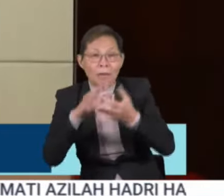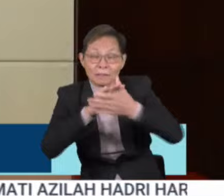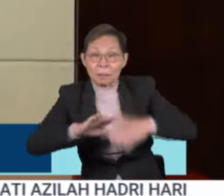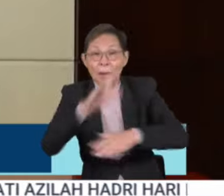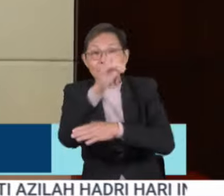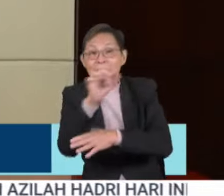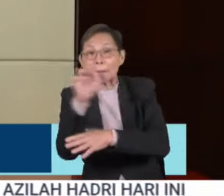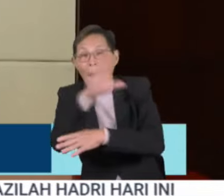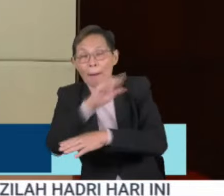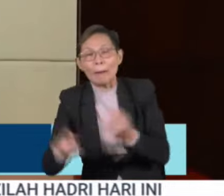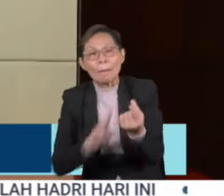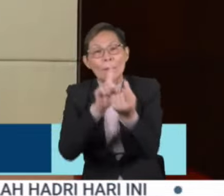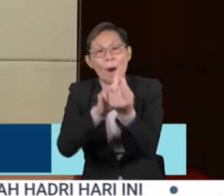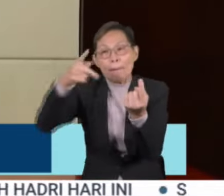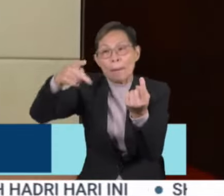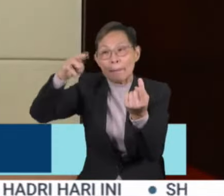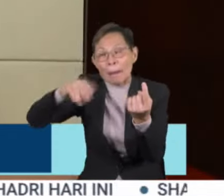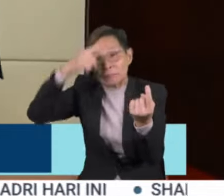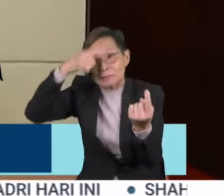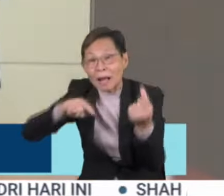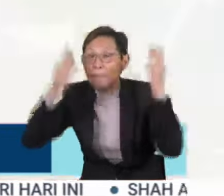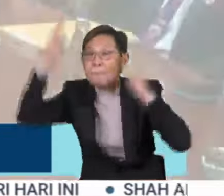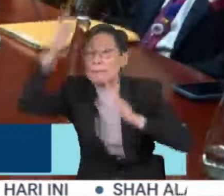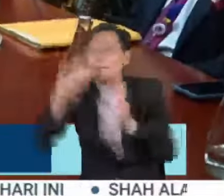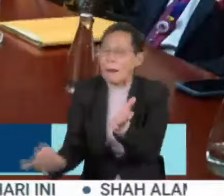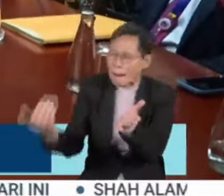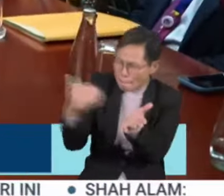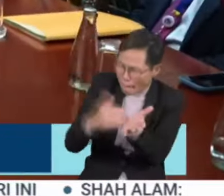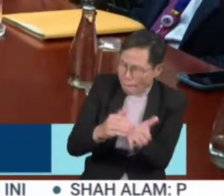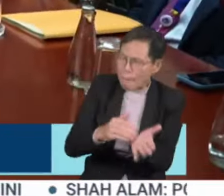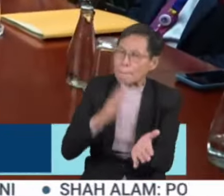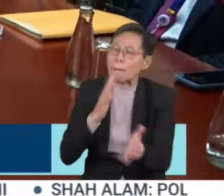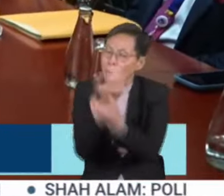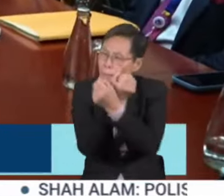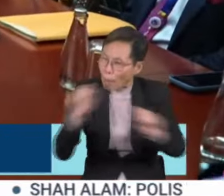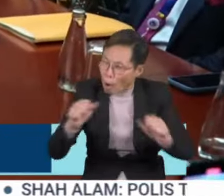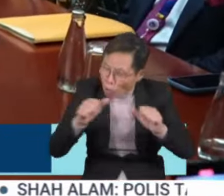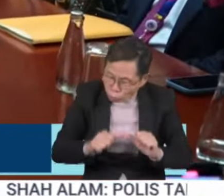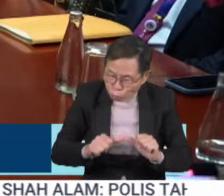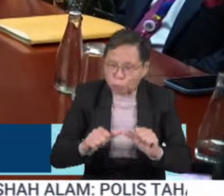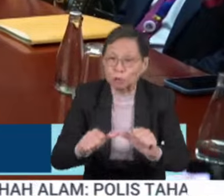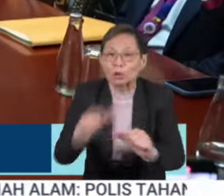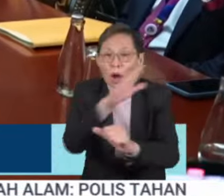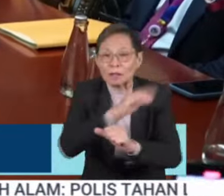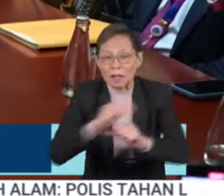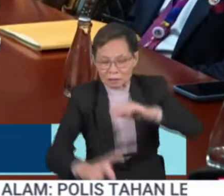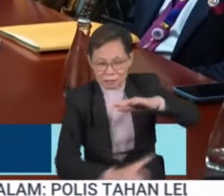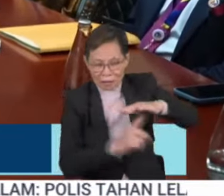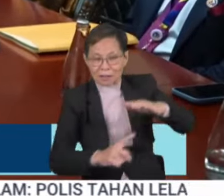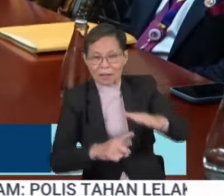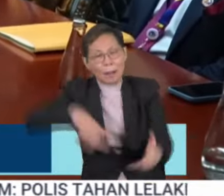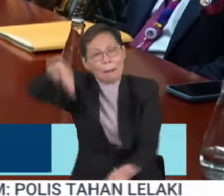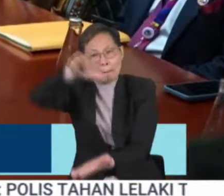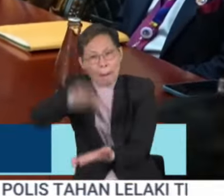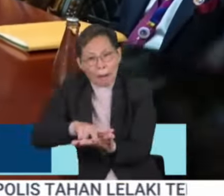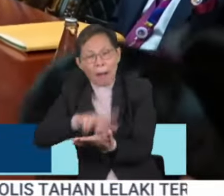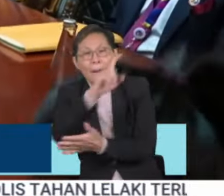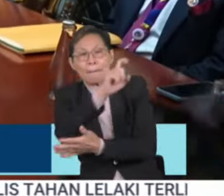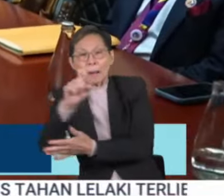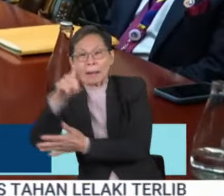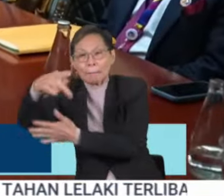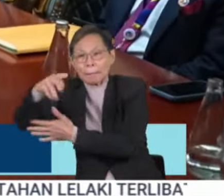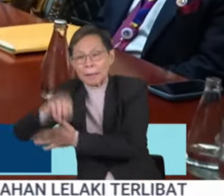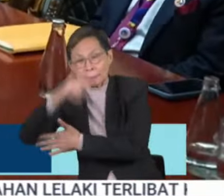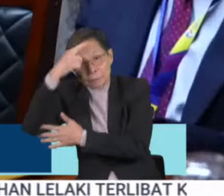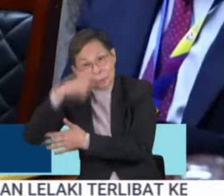Dan ketika bertemu Perdana Menteri Thailand, Malaysia mengulangi kesediaan meneruskan momentum dan dasar yang ditetapkan bekas Perdana